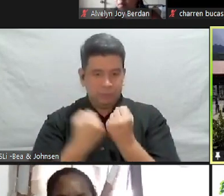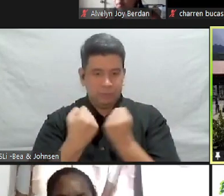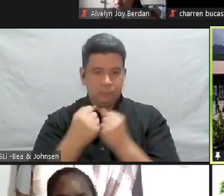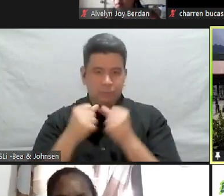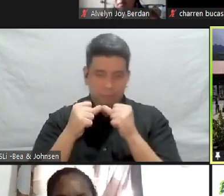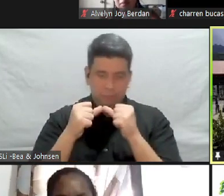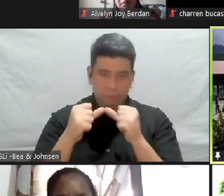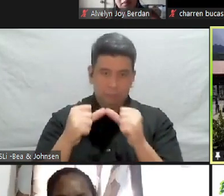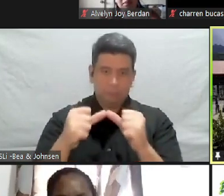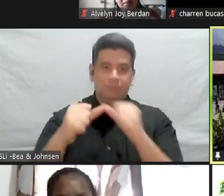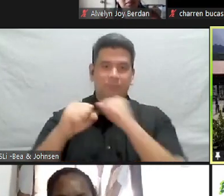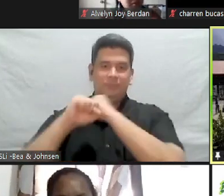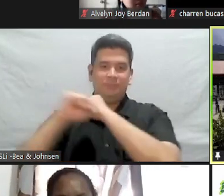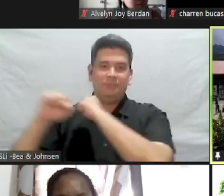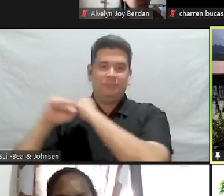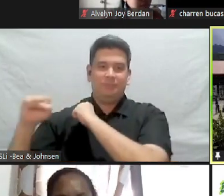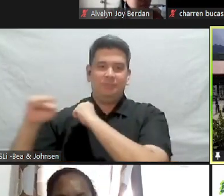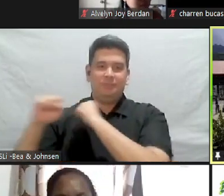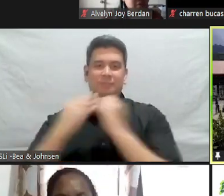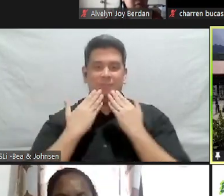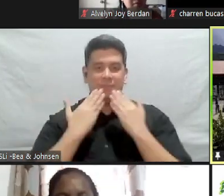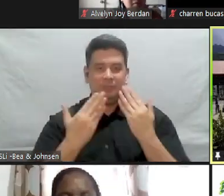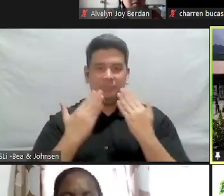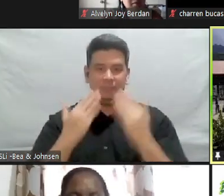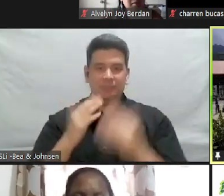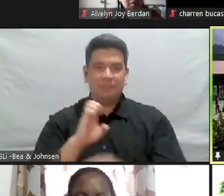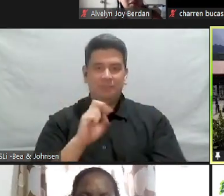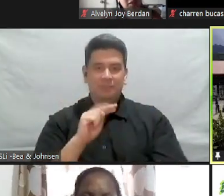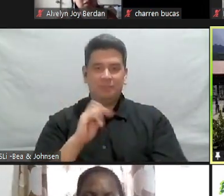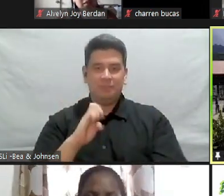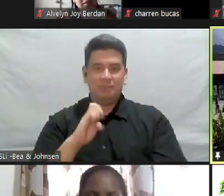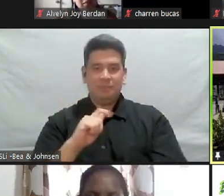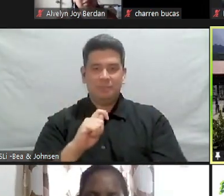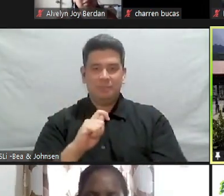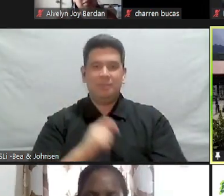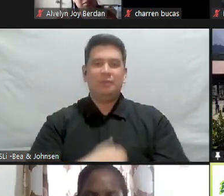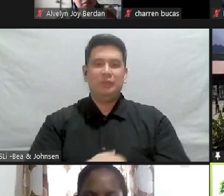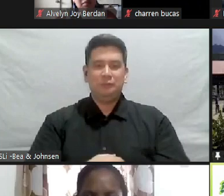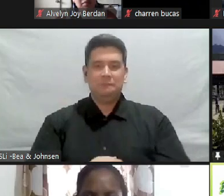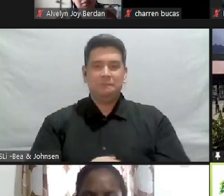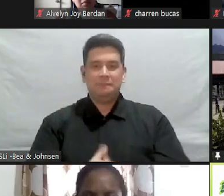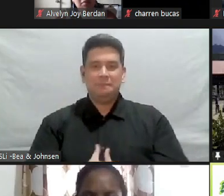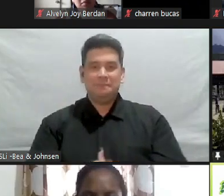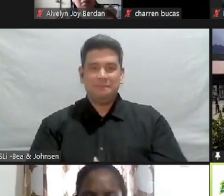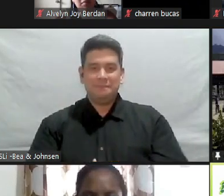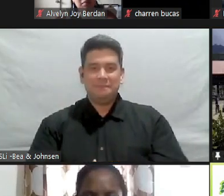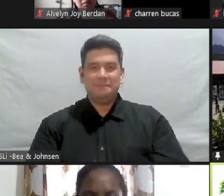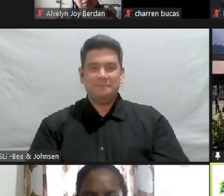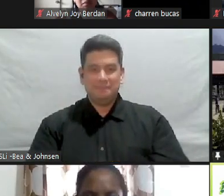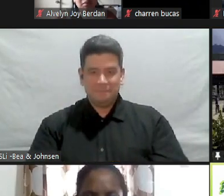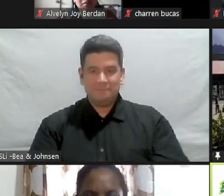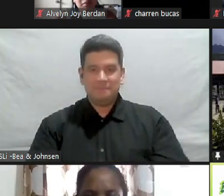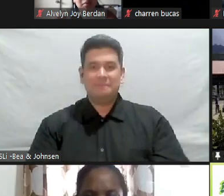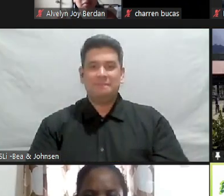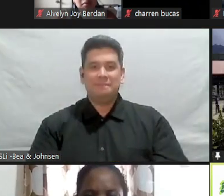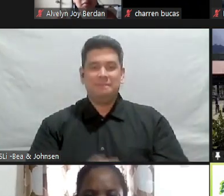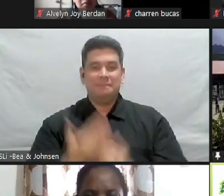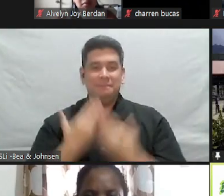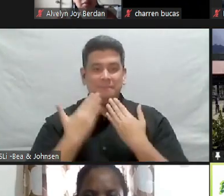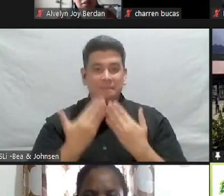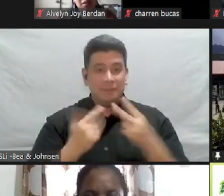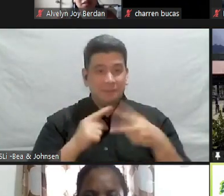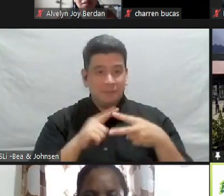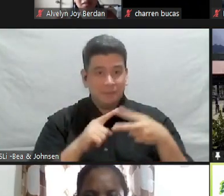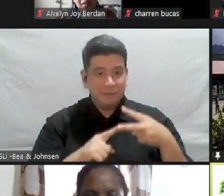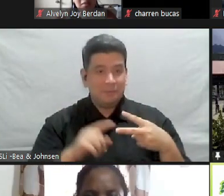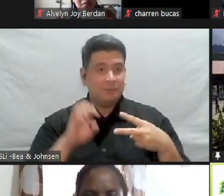advocacy na ito. Salamat po sa init ulit. Salamat sa inyong pangunguna. Maraming salamat, Ma'am Chet, Kaipang. Ngayon naman